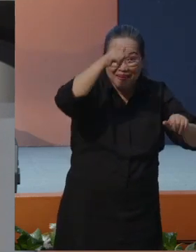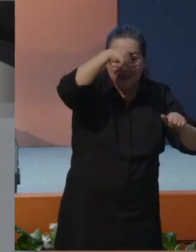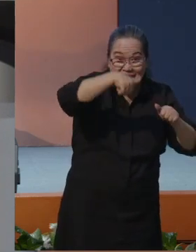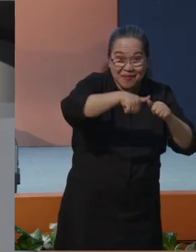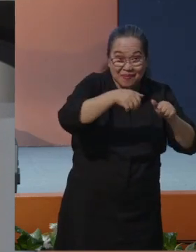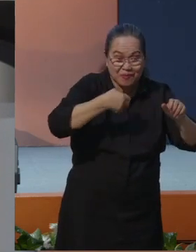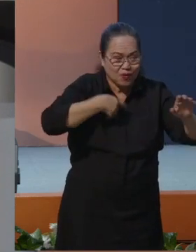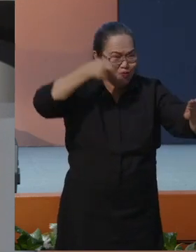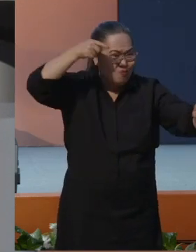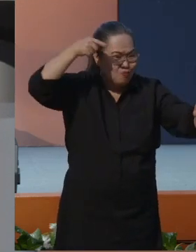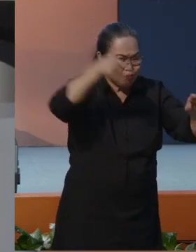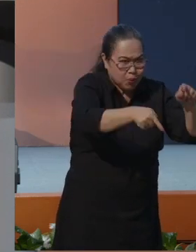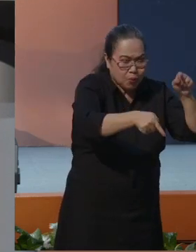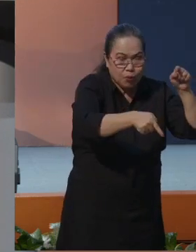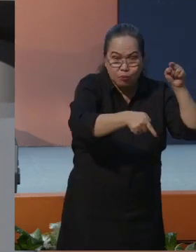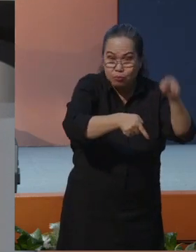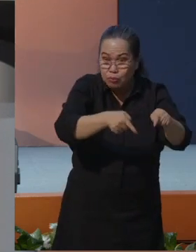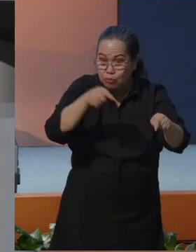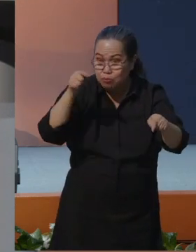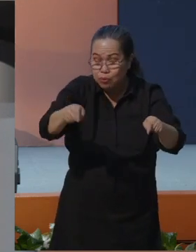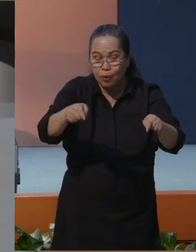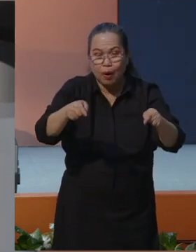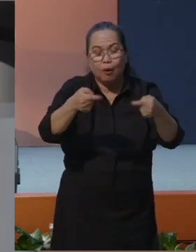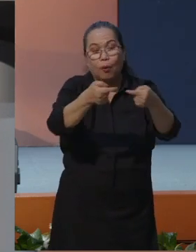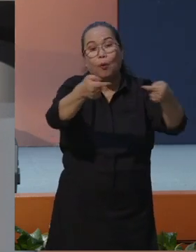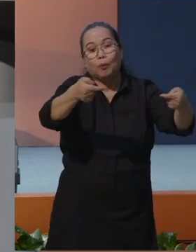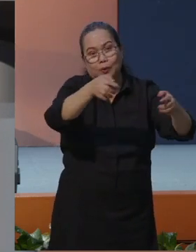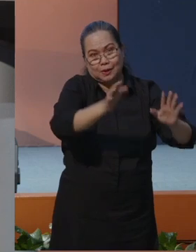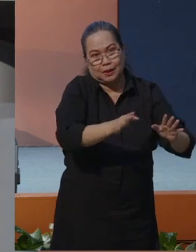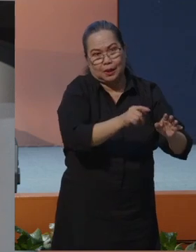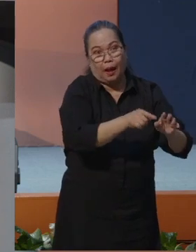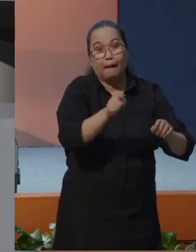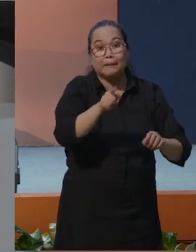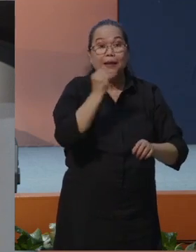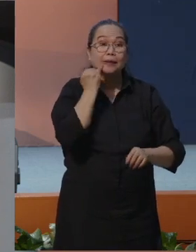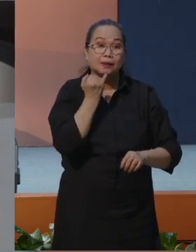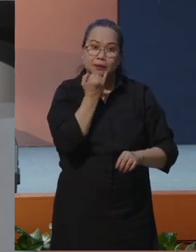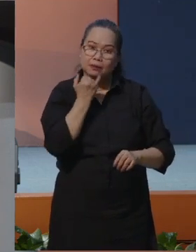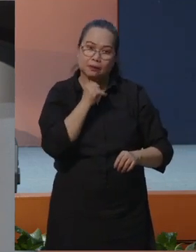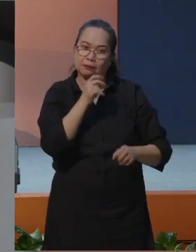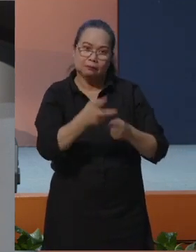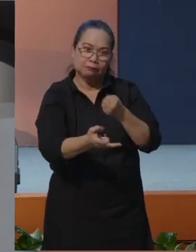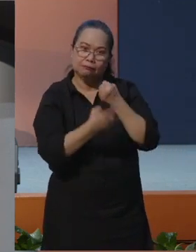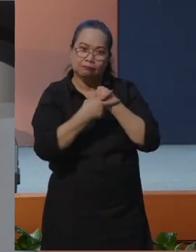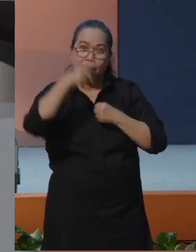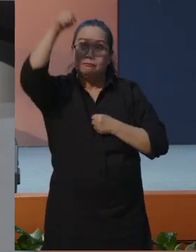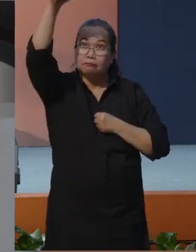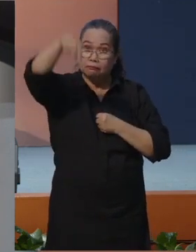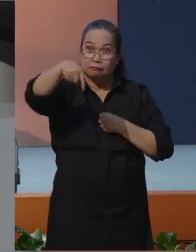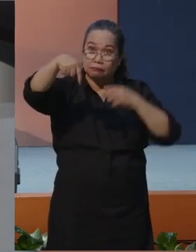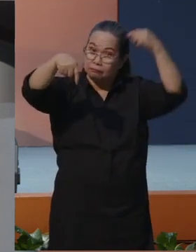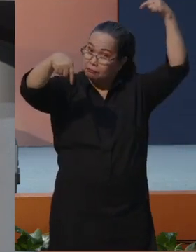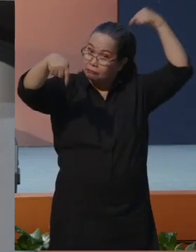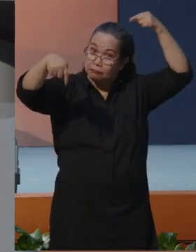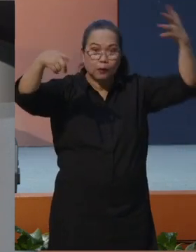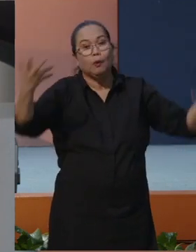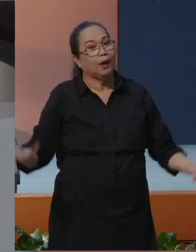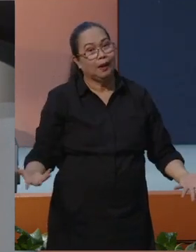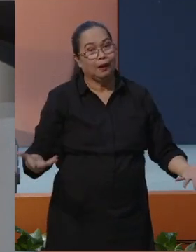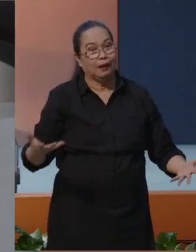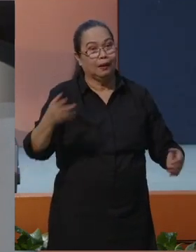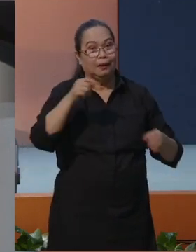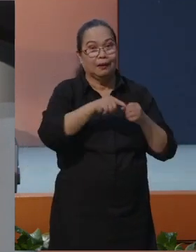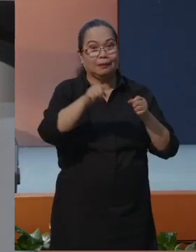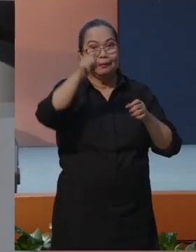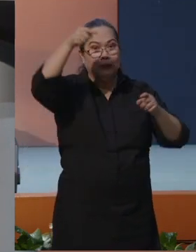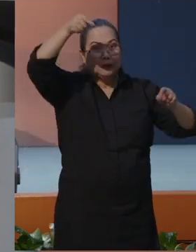kalaban. Yung Israel hindi. No? Binigyan sila ng panic para sila ay mataranta. Pero